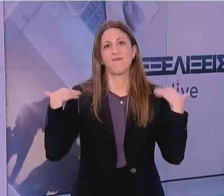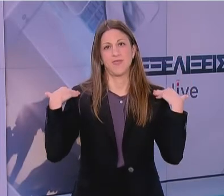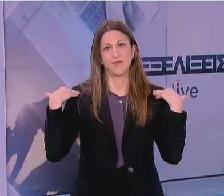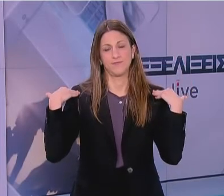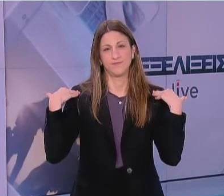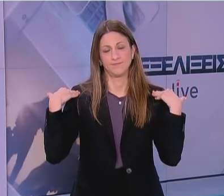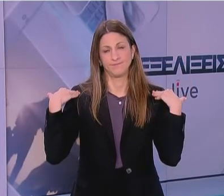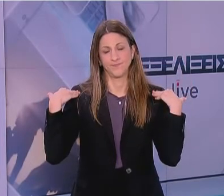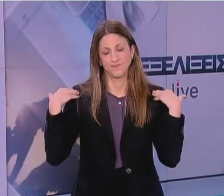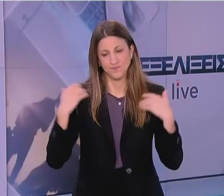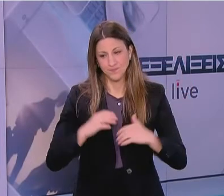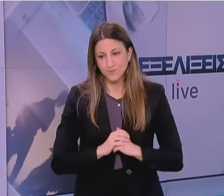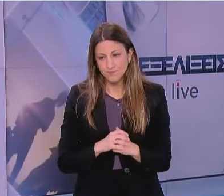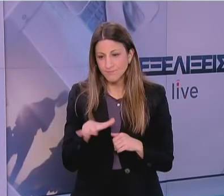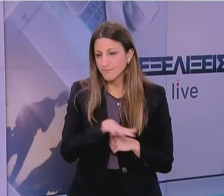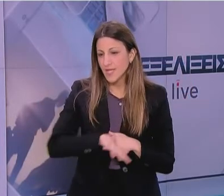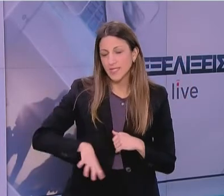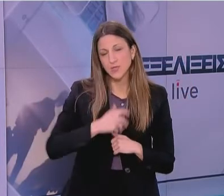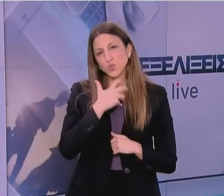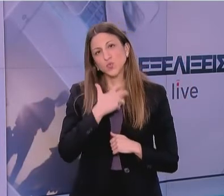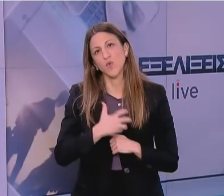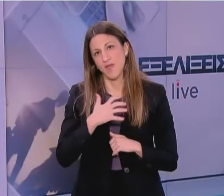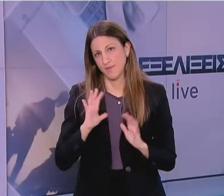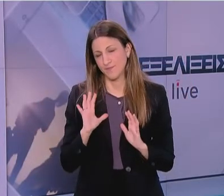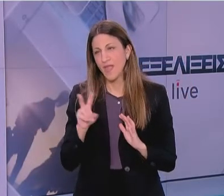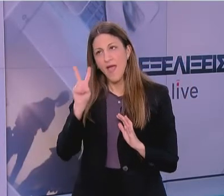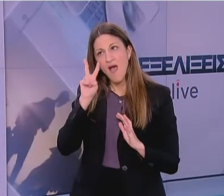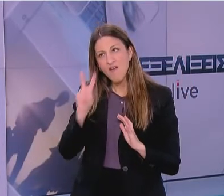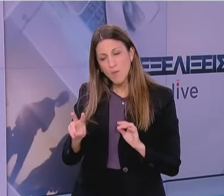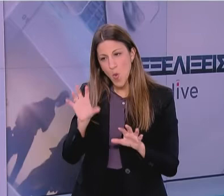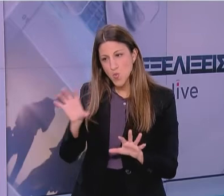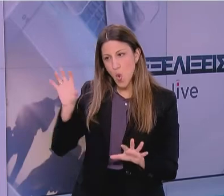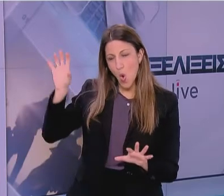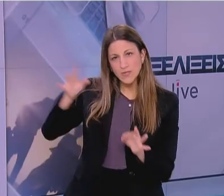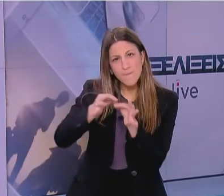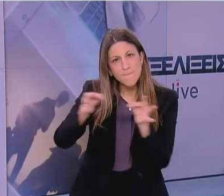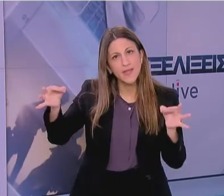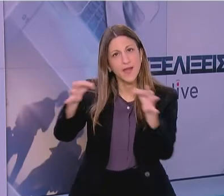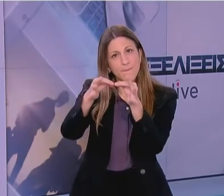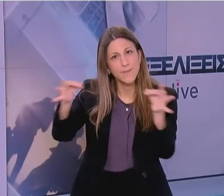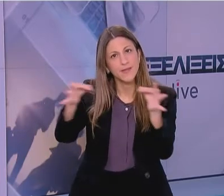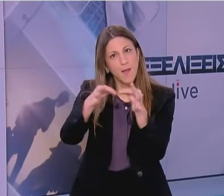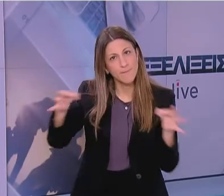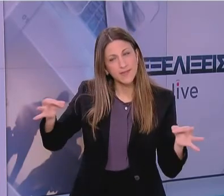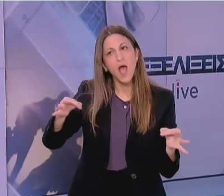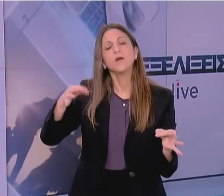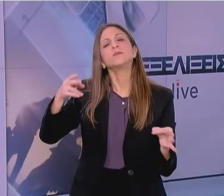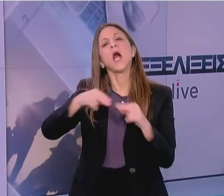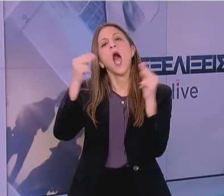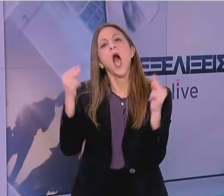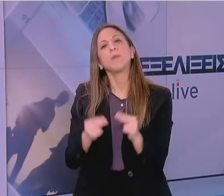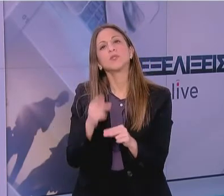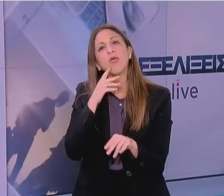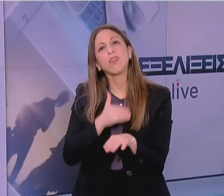Παρά τη σοβαρή κατάσταση, φαίνεται πως με τα μέτρα που λαμβάνουν οι χώρες επιβραδύνεται ο ρυθμός αύξησης των κρουσμάτων και των νεκρών. Η